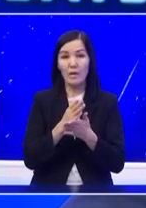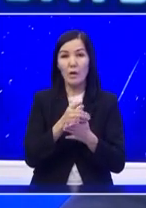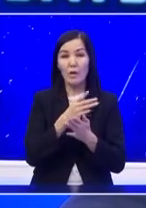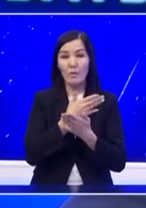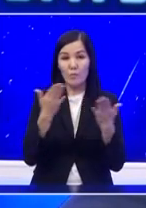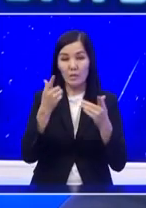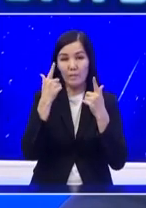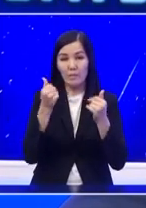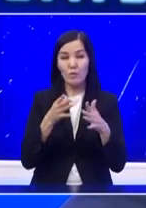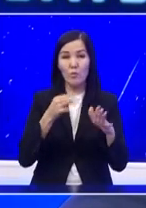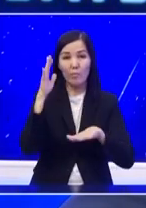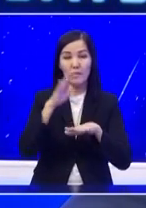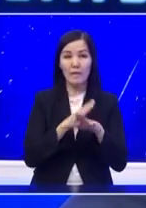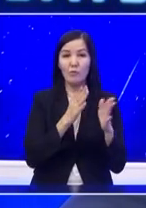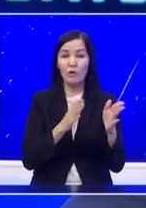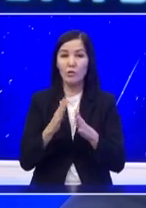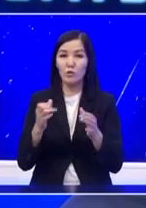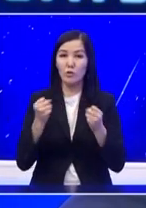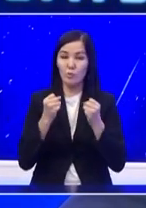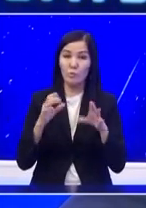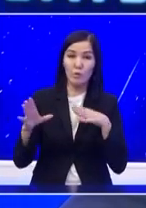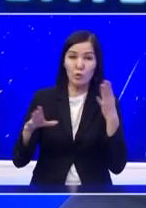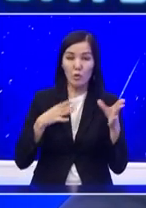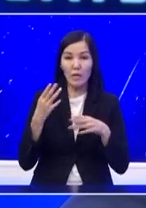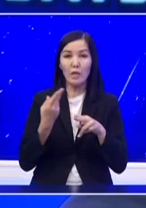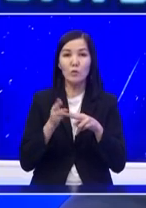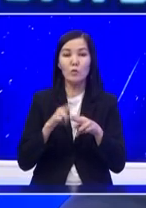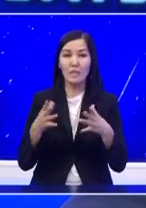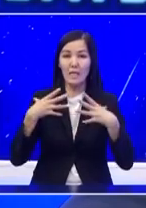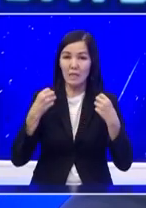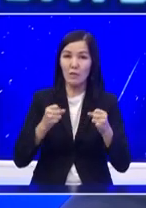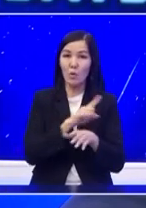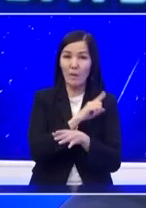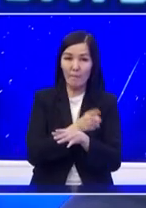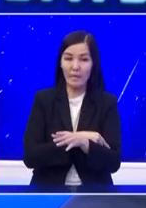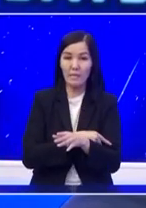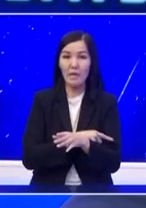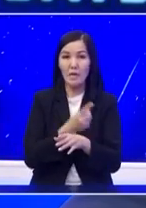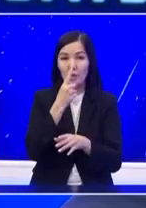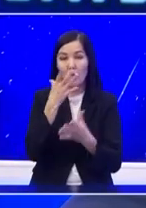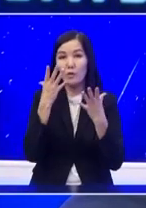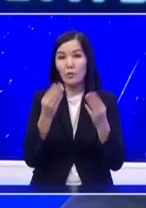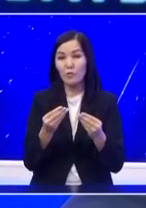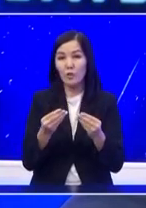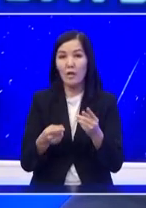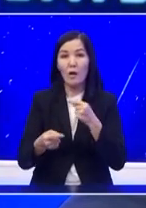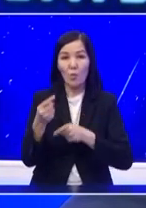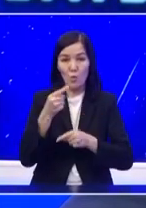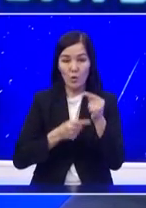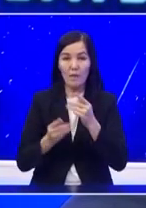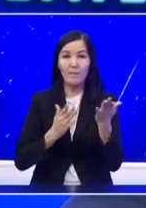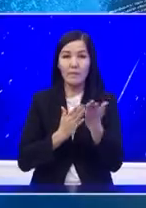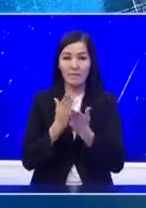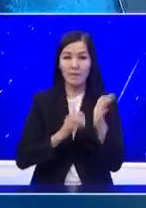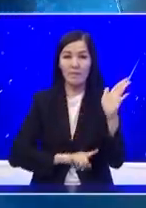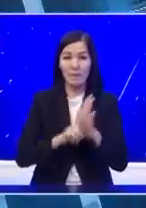білесіздер, Амандық Ғаббасұлы тұрақты түрде спортпен айналысады, сондықтан денсаулығы мықты. Бұйыртса таяу күндері ортамызға оралып қызметіне